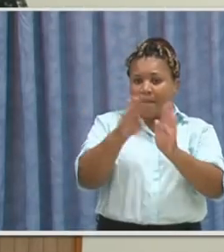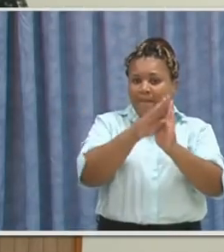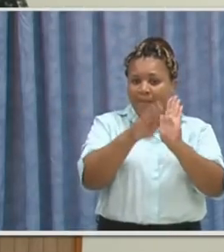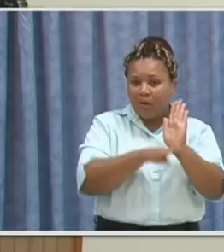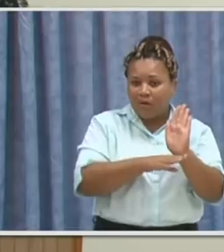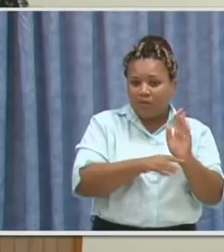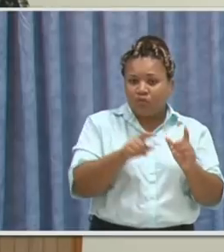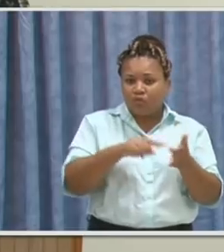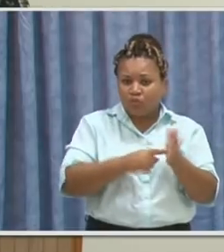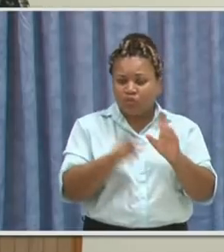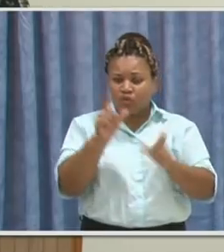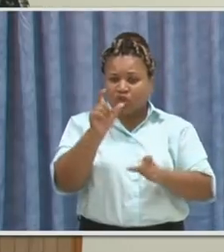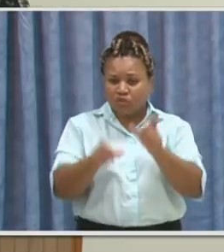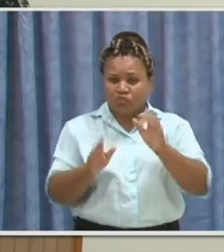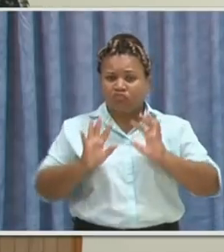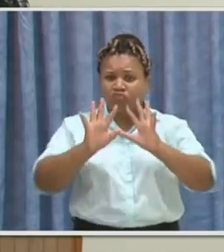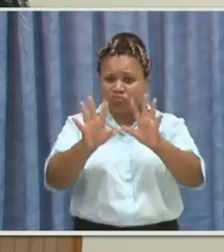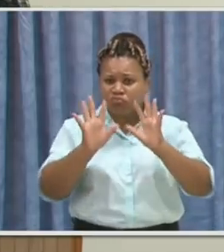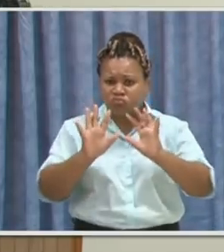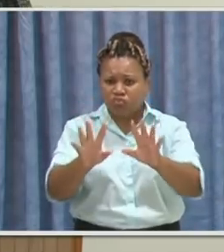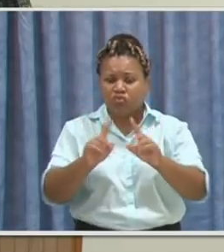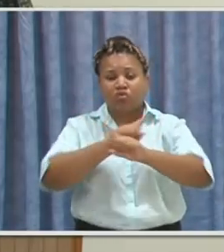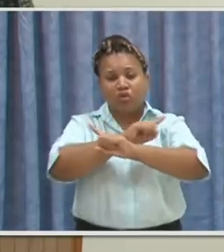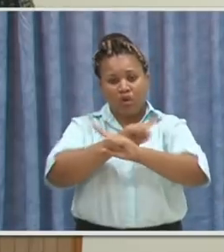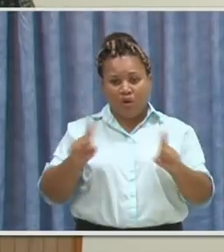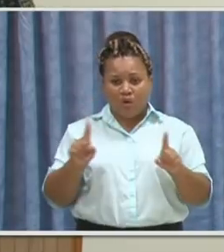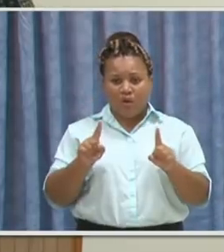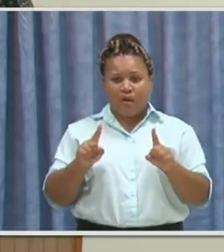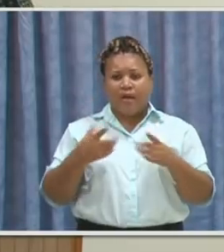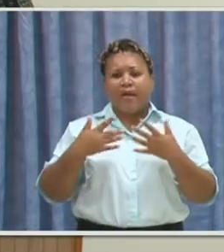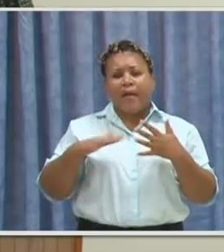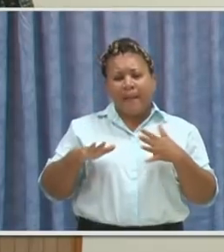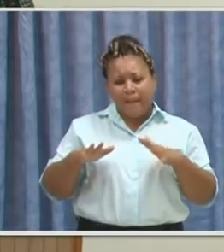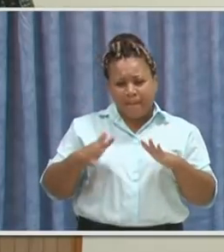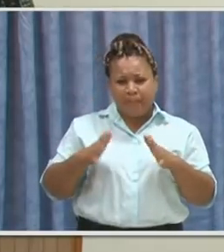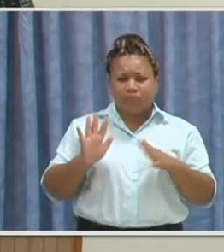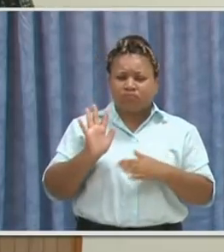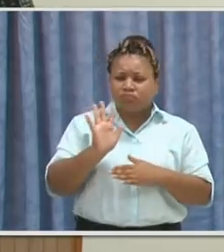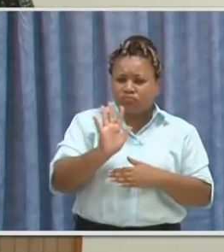oui, nous dit les temps, c'est un peu, c'est un